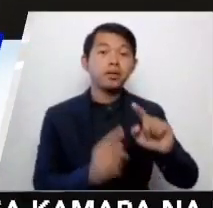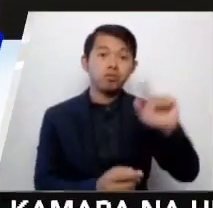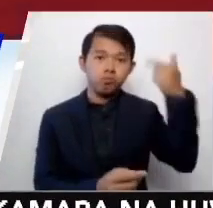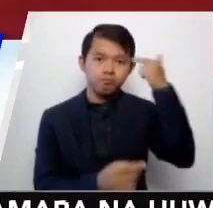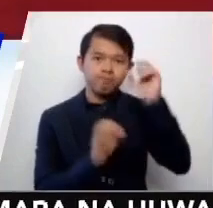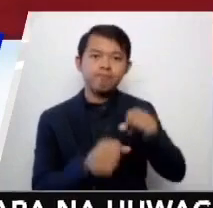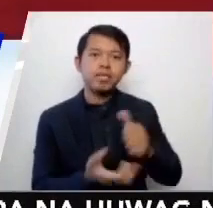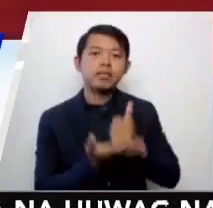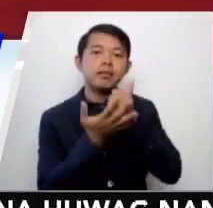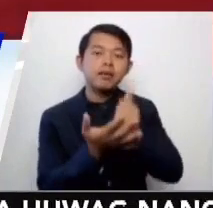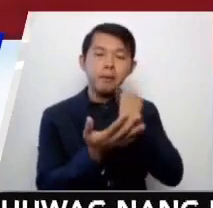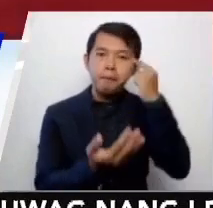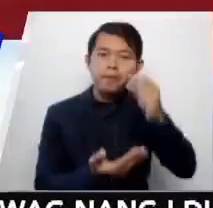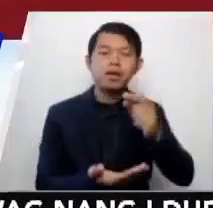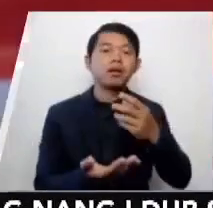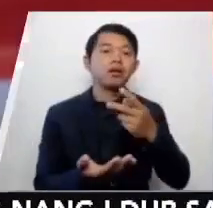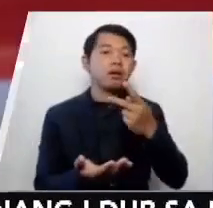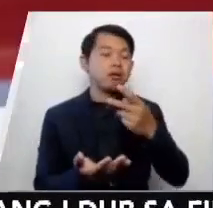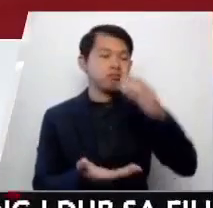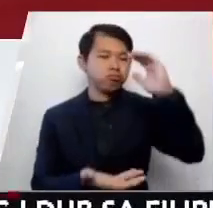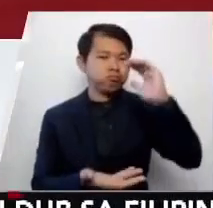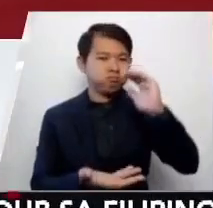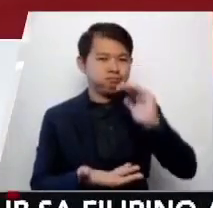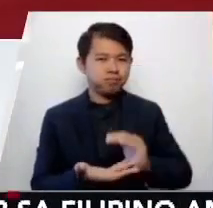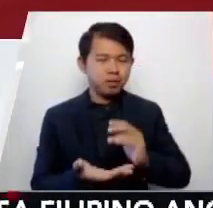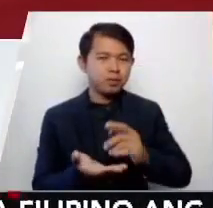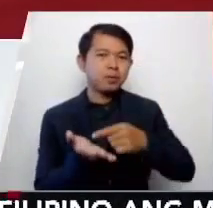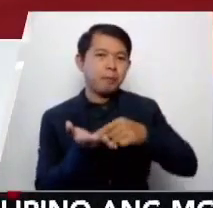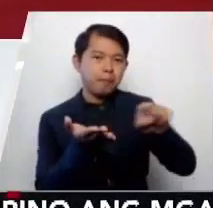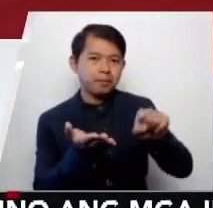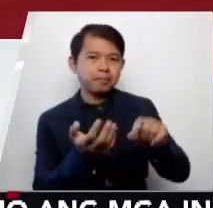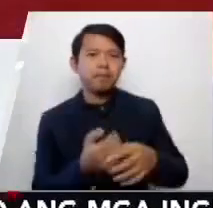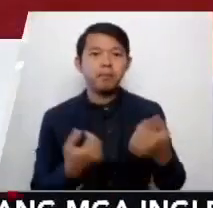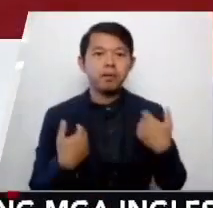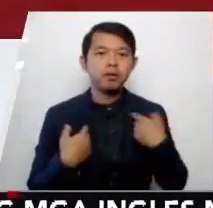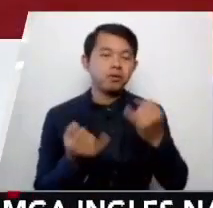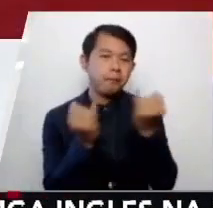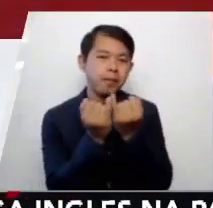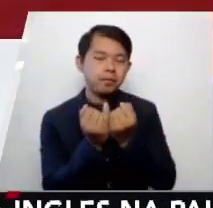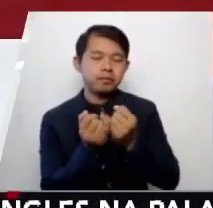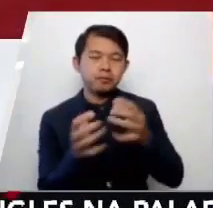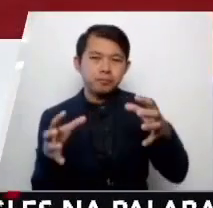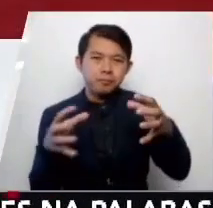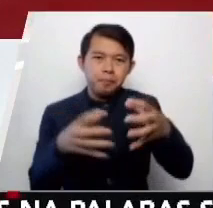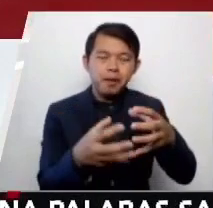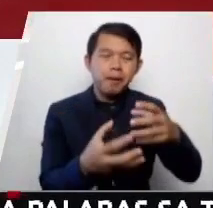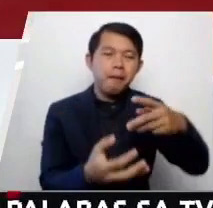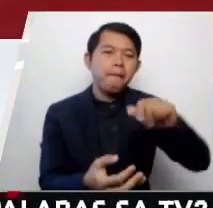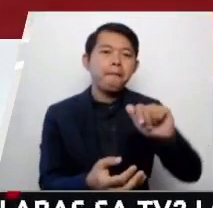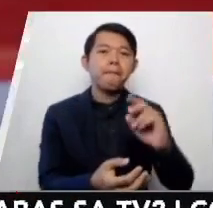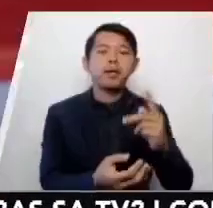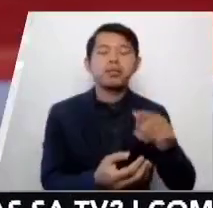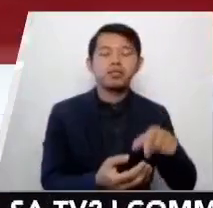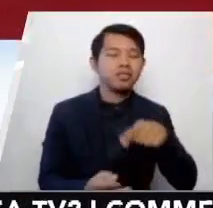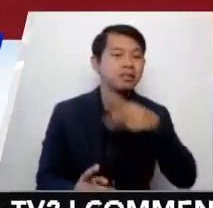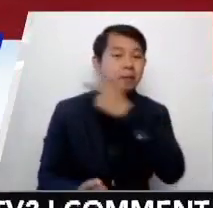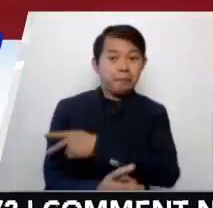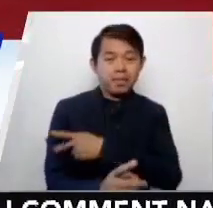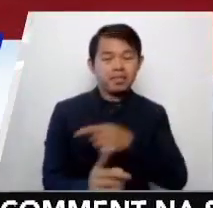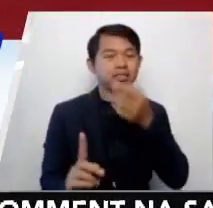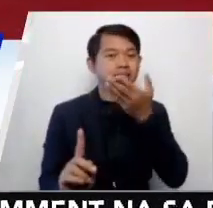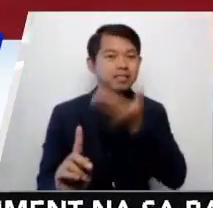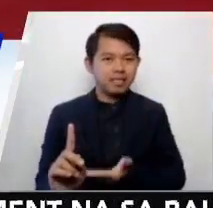bayarin we have this Phil health C package wherein the patient is entitled to receive